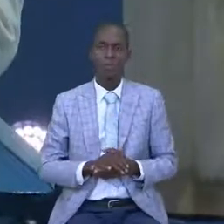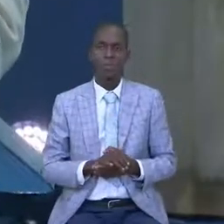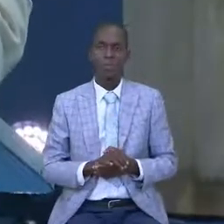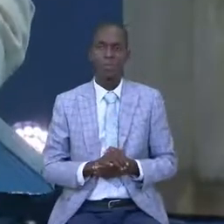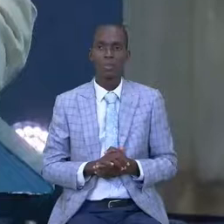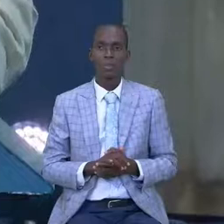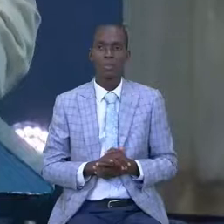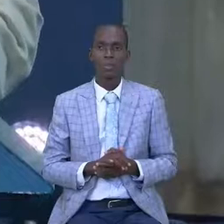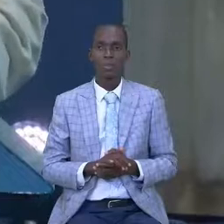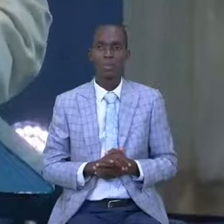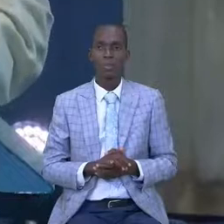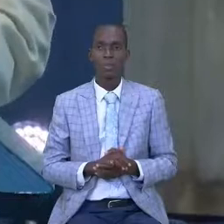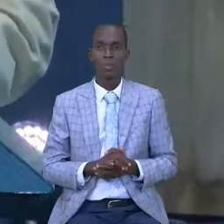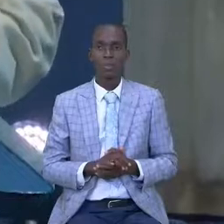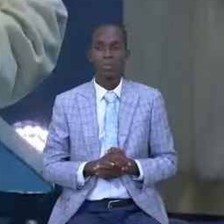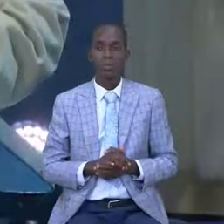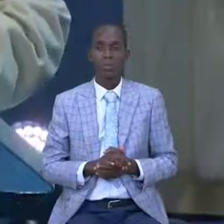grands miracles ce soir.